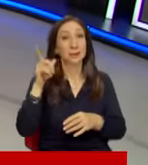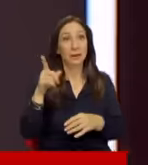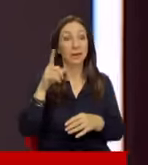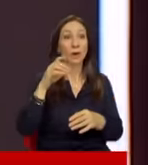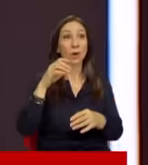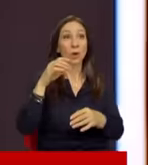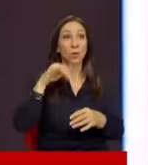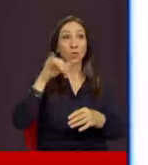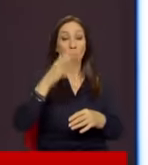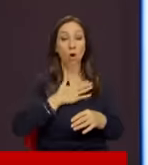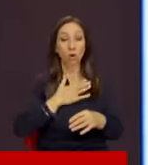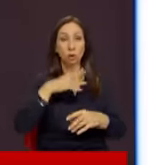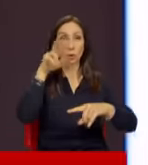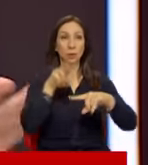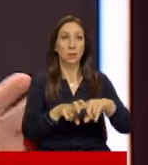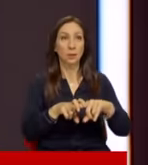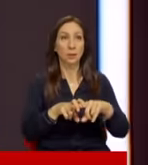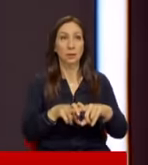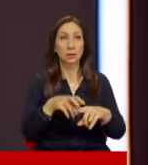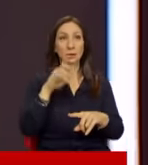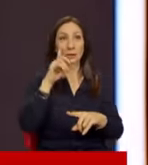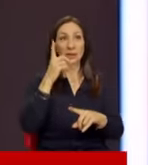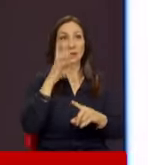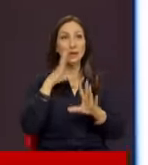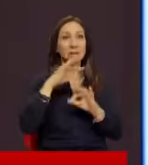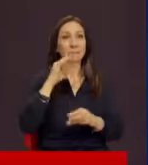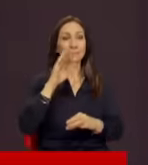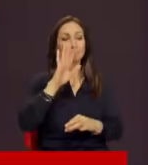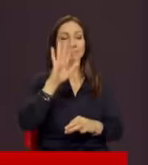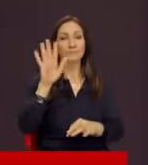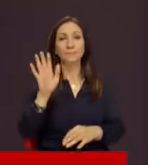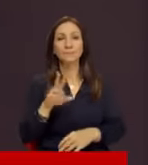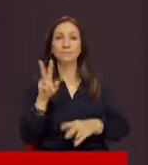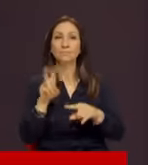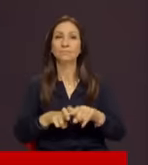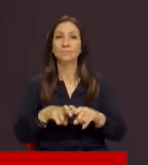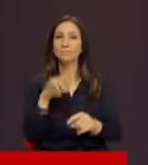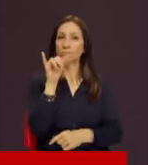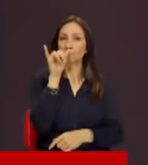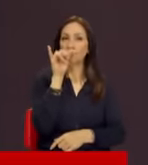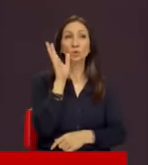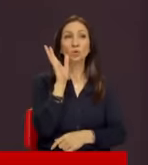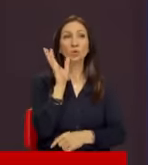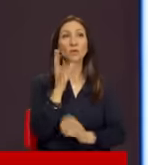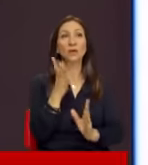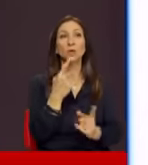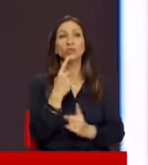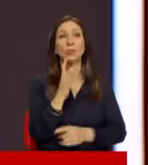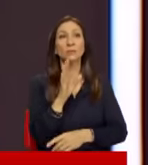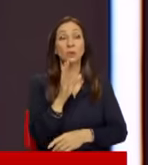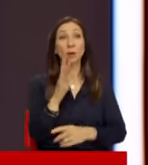o ön tarafa geçmiş. Sadece insanları selamlamakla yetinmiş anladığım kadarıyla. Çok fazla şey olmamış